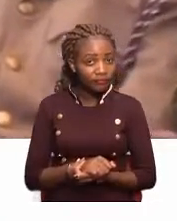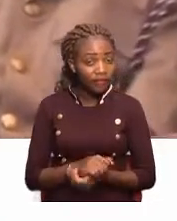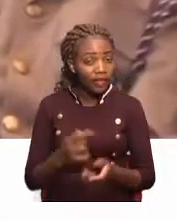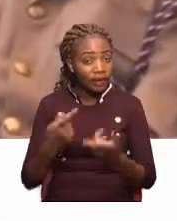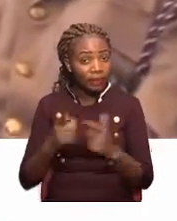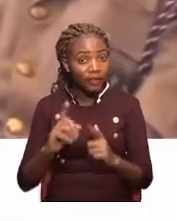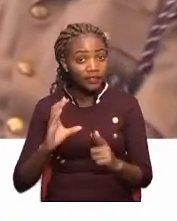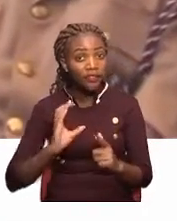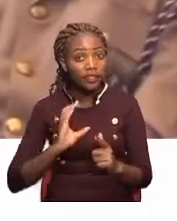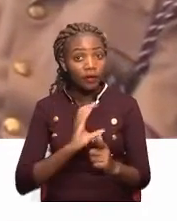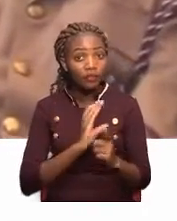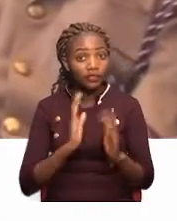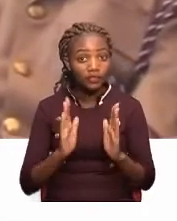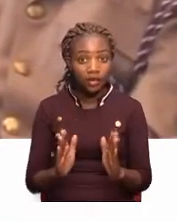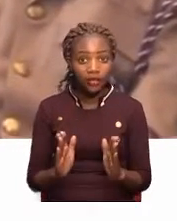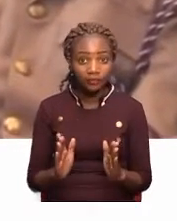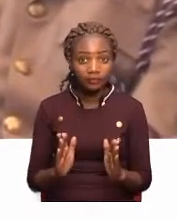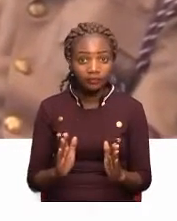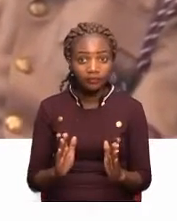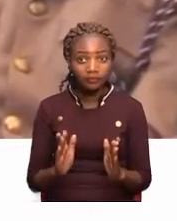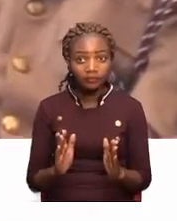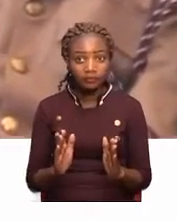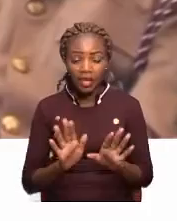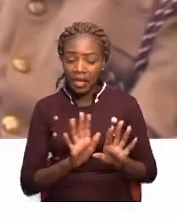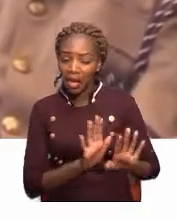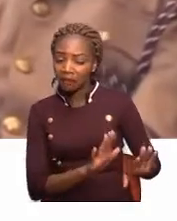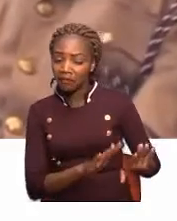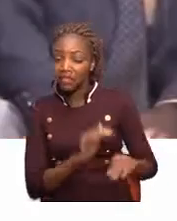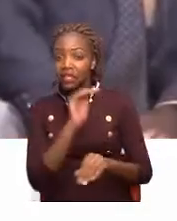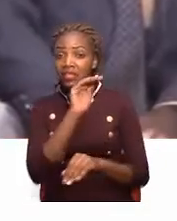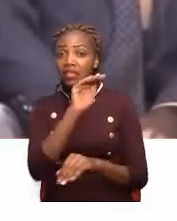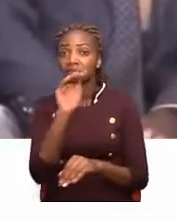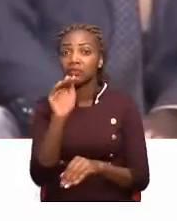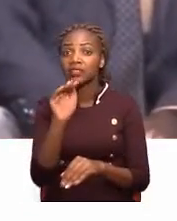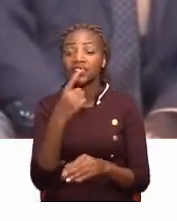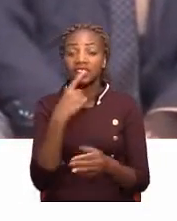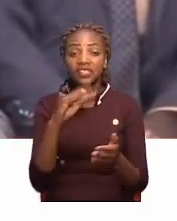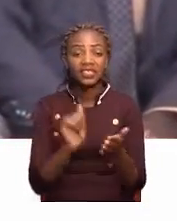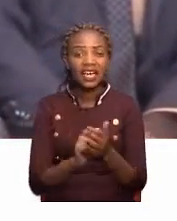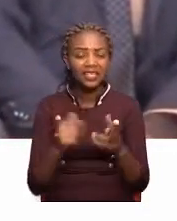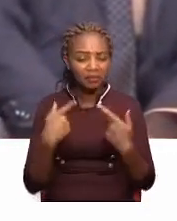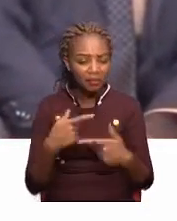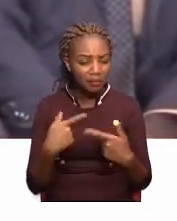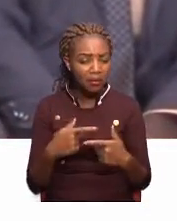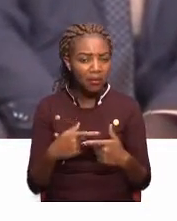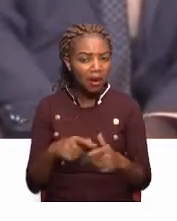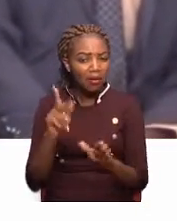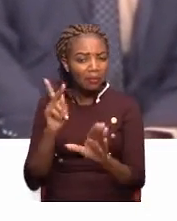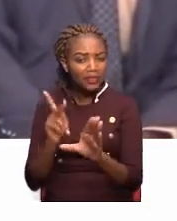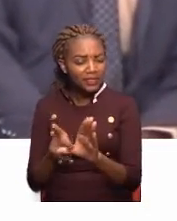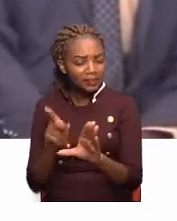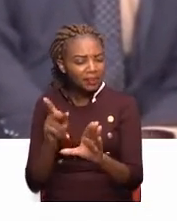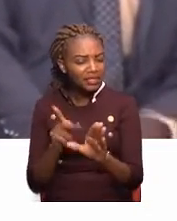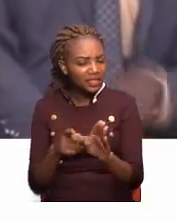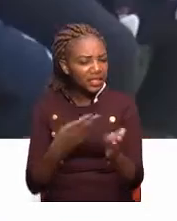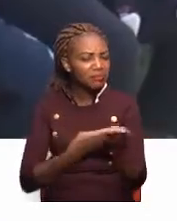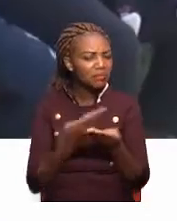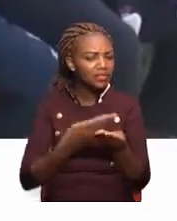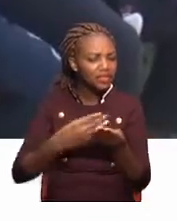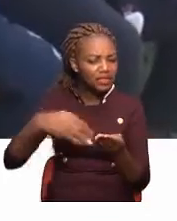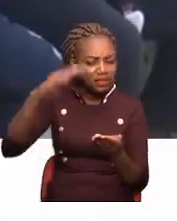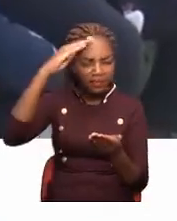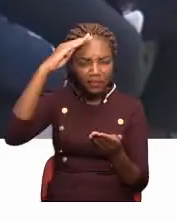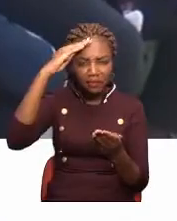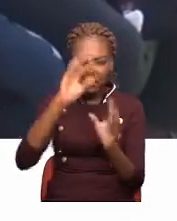Abdi Hassan alipuuzilia mbali maombi hayo, akisema kuwa haturuhusu mtu yeyote kujihusisha na biashara ya pombe haramu,